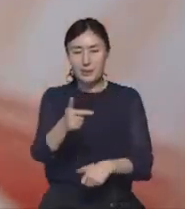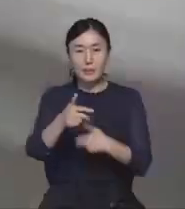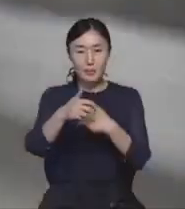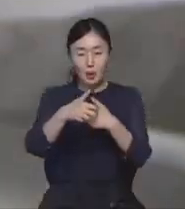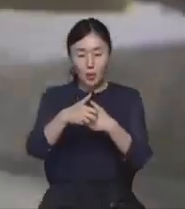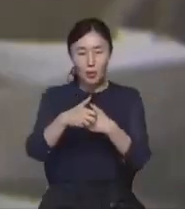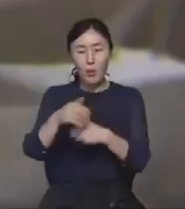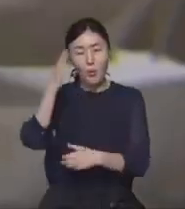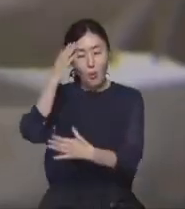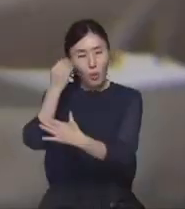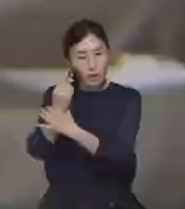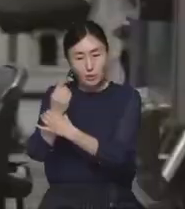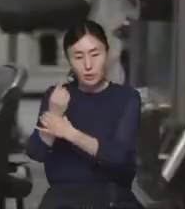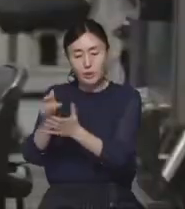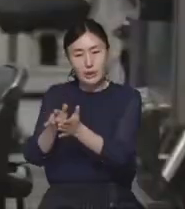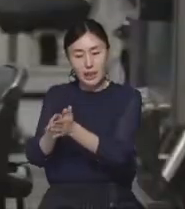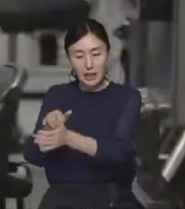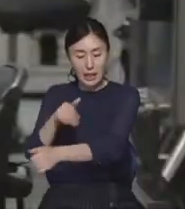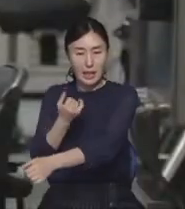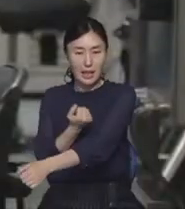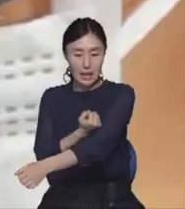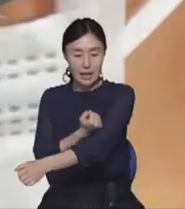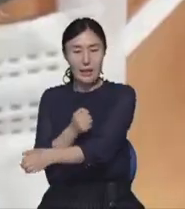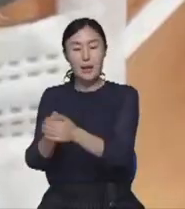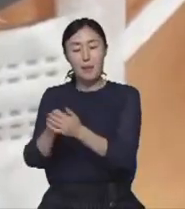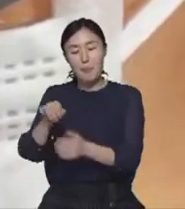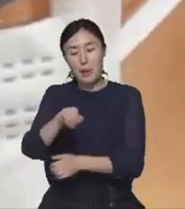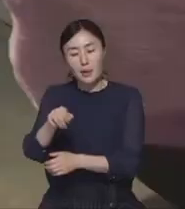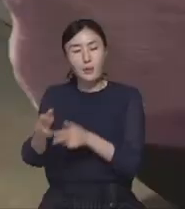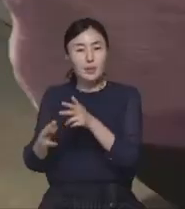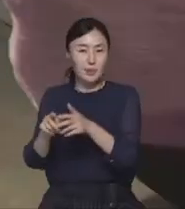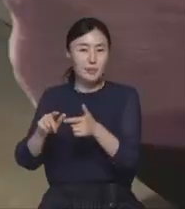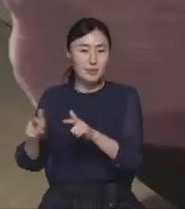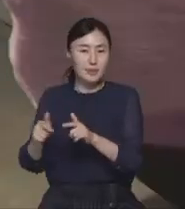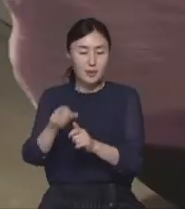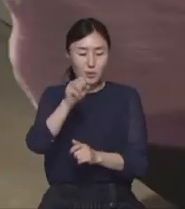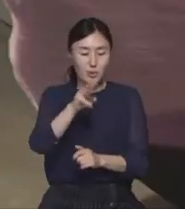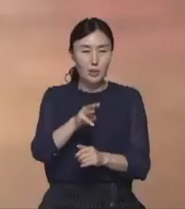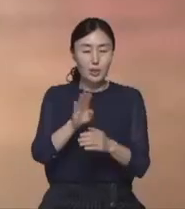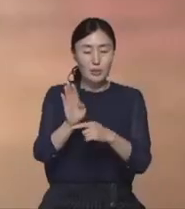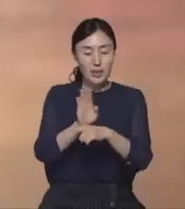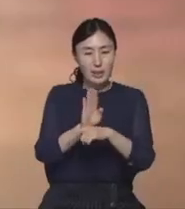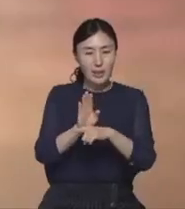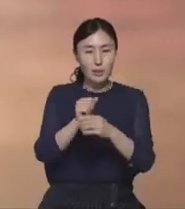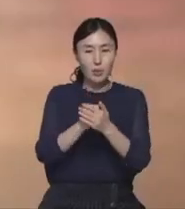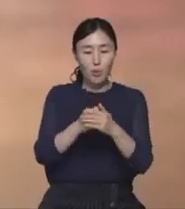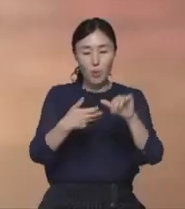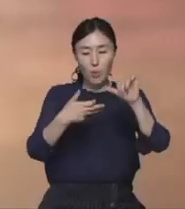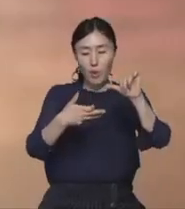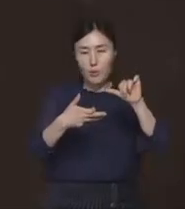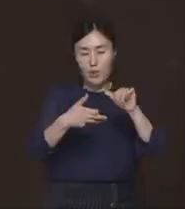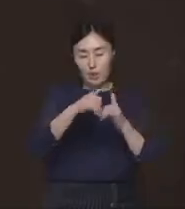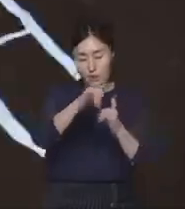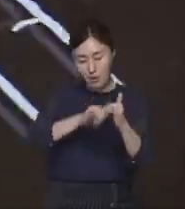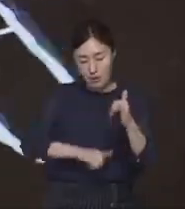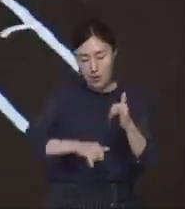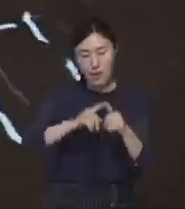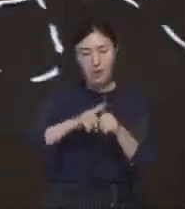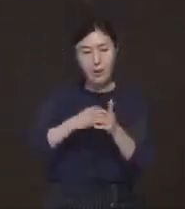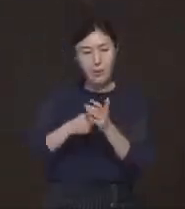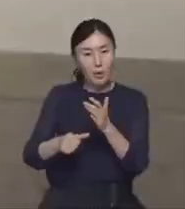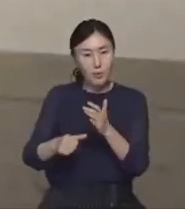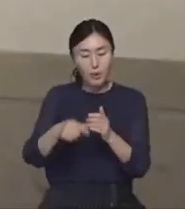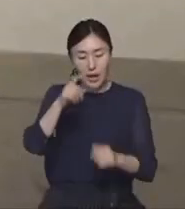화순 백신 산업 특구를 통한 바이오 생명 산업. 광주 비엔날레와 5.18 역사자원, 그리고